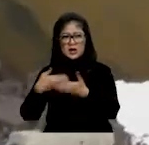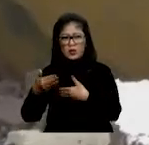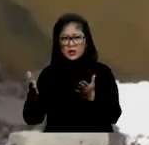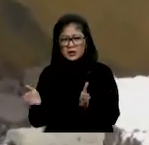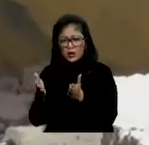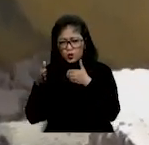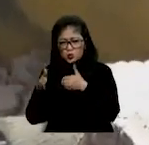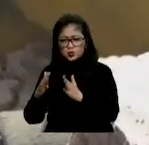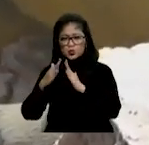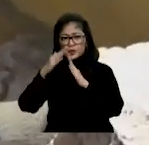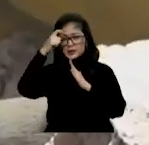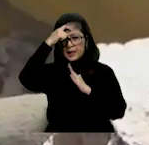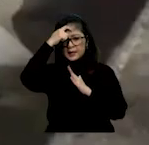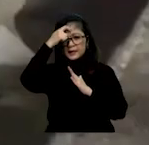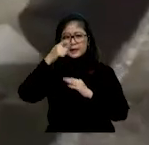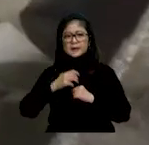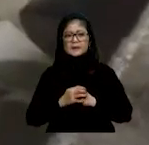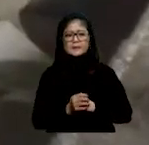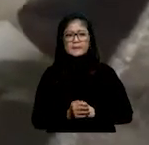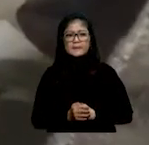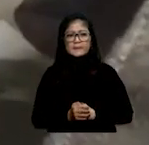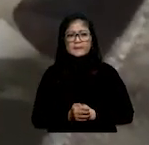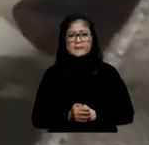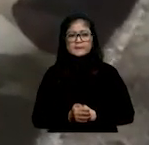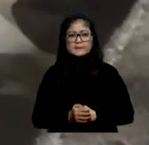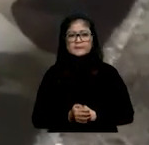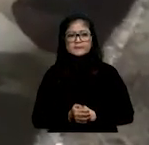menjalani perawatan secara intensif di rumah sakit